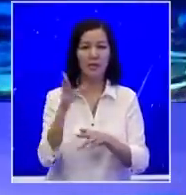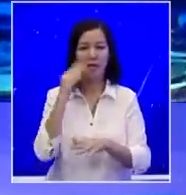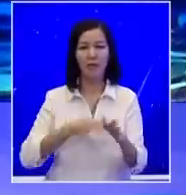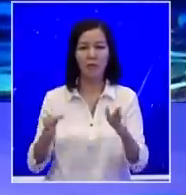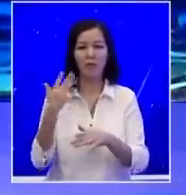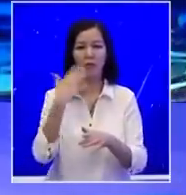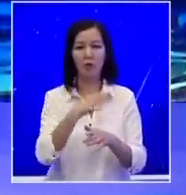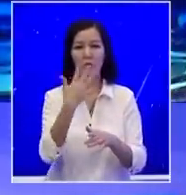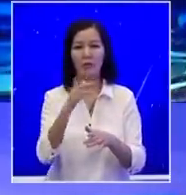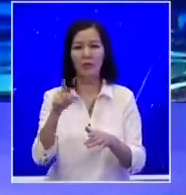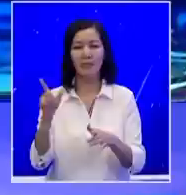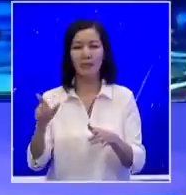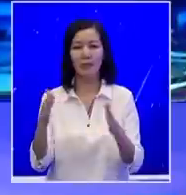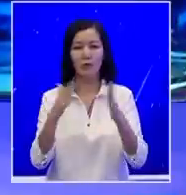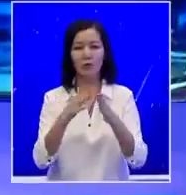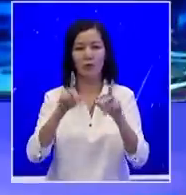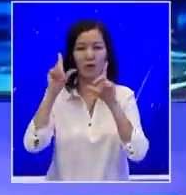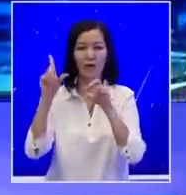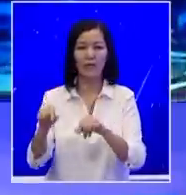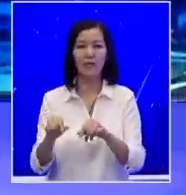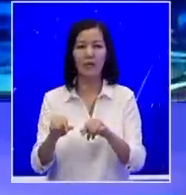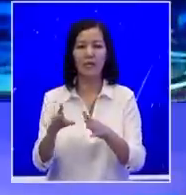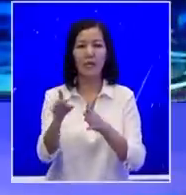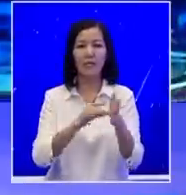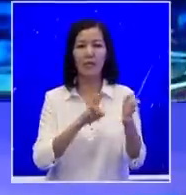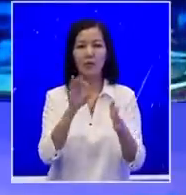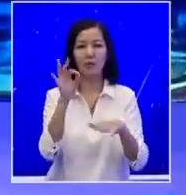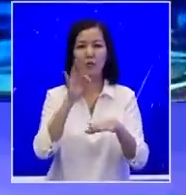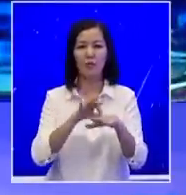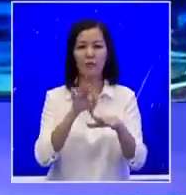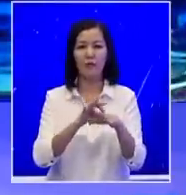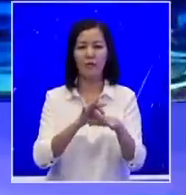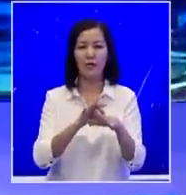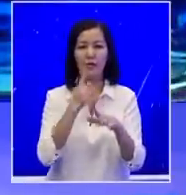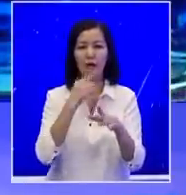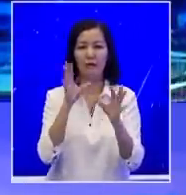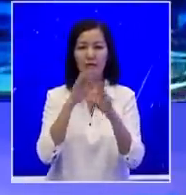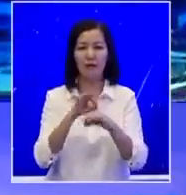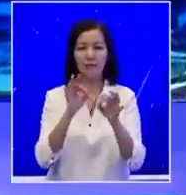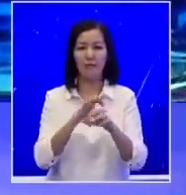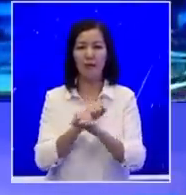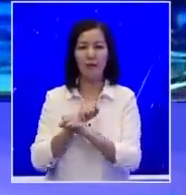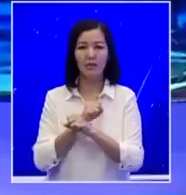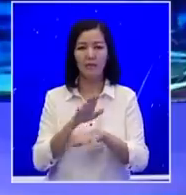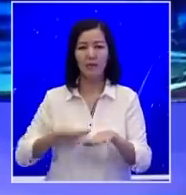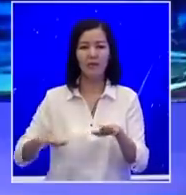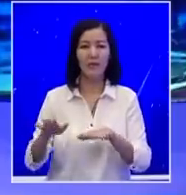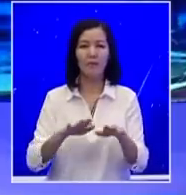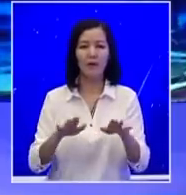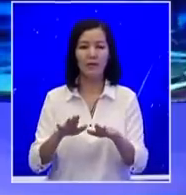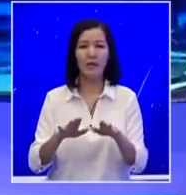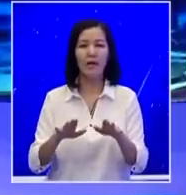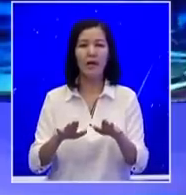азаматы кеше үйлеріне қайтарылды. Олар бірден COVID-19 вирусына сынама тапсырып, демалыс аймағына орналастырылған